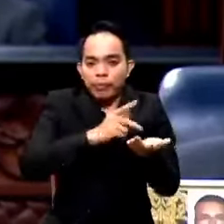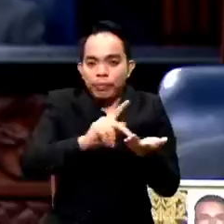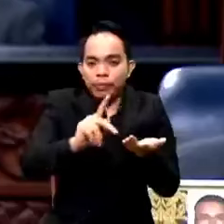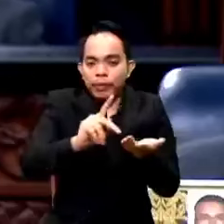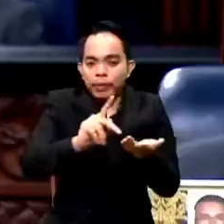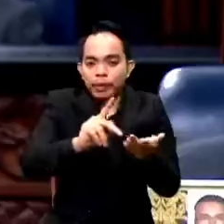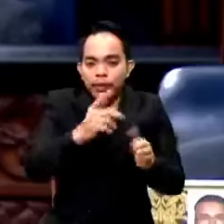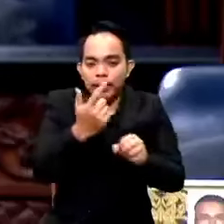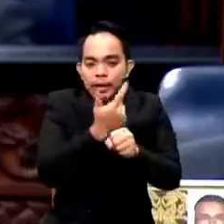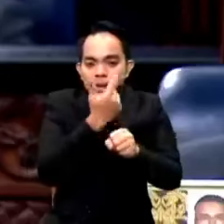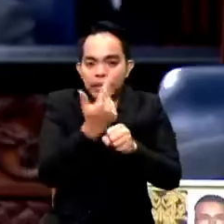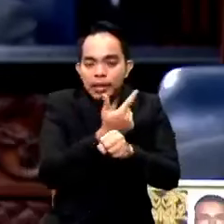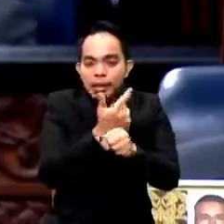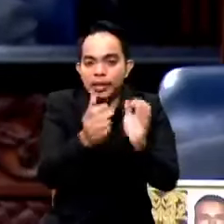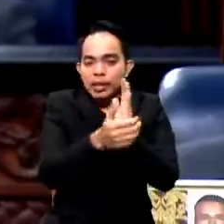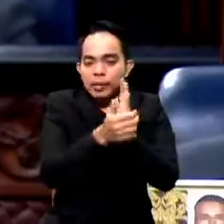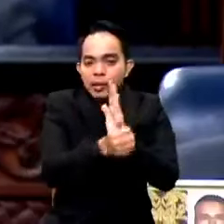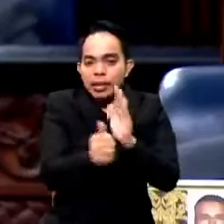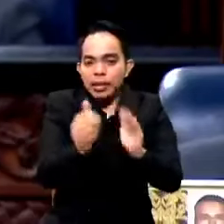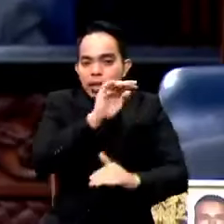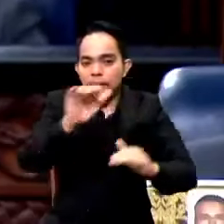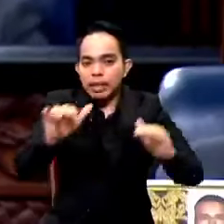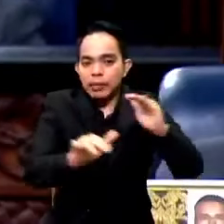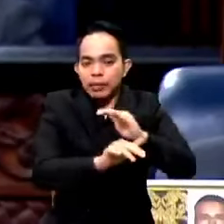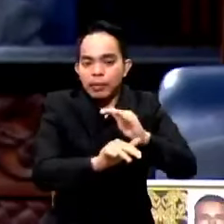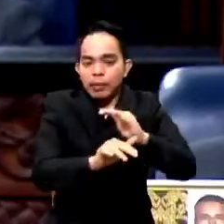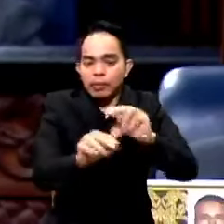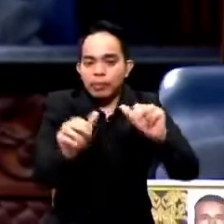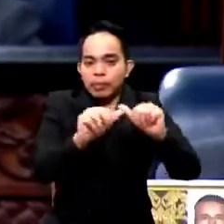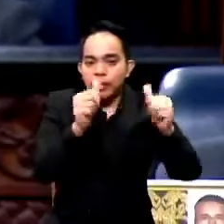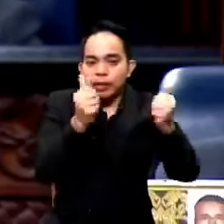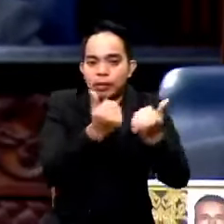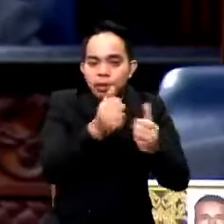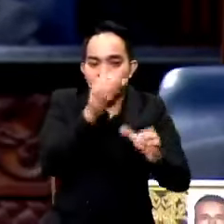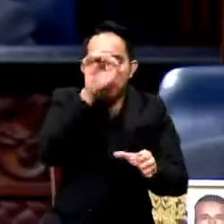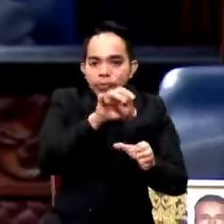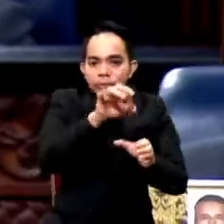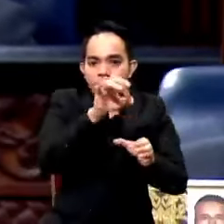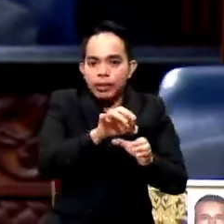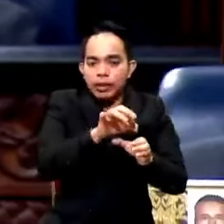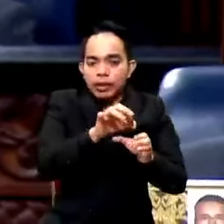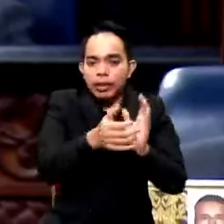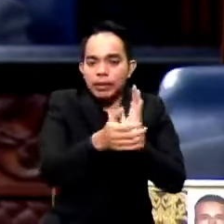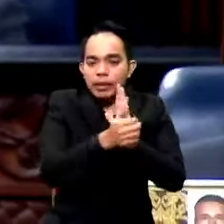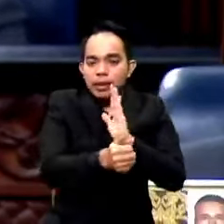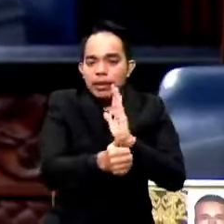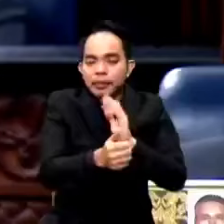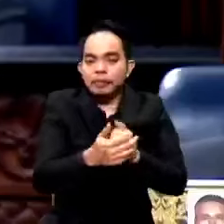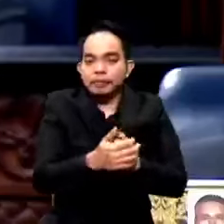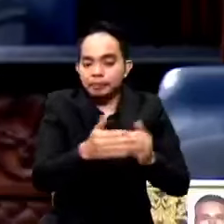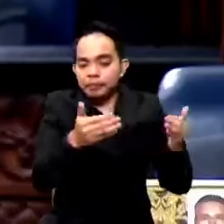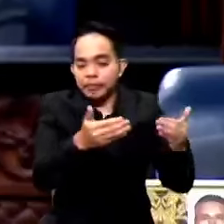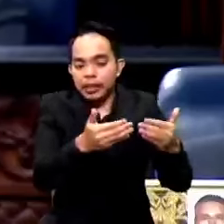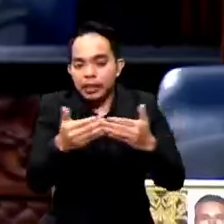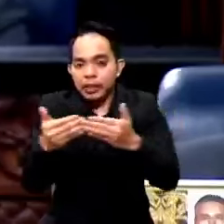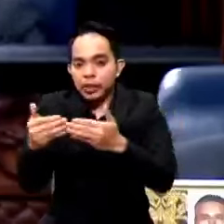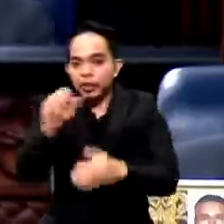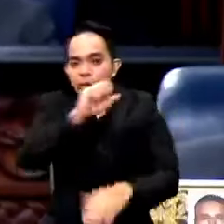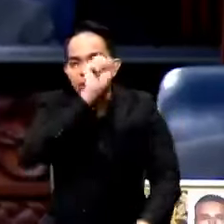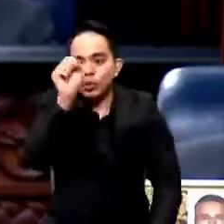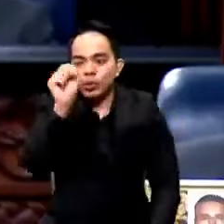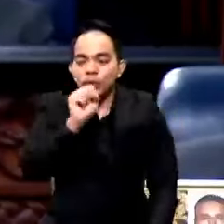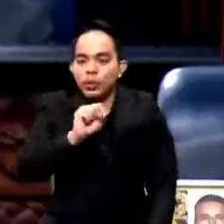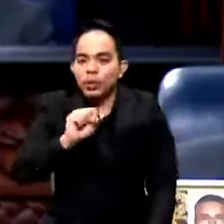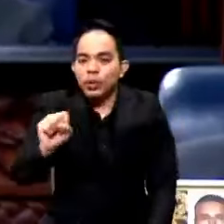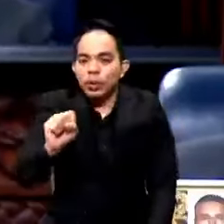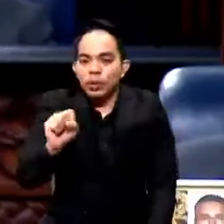kemahiran di bawah di bawah perbadanan tabung pembangunan kemahiran dan seterusnya soalan